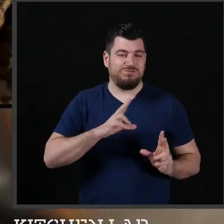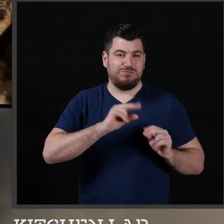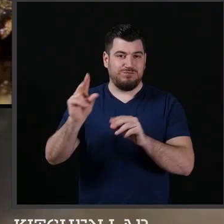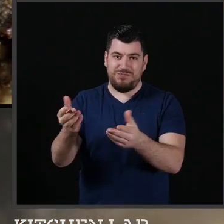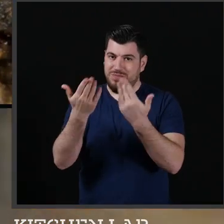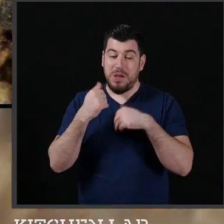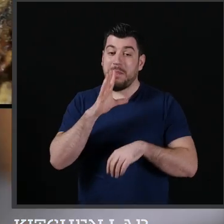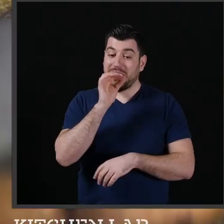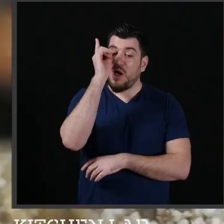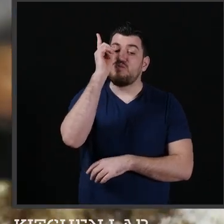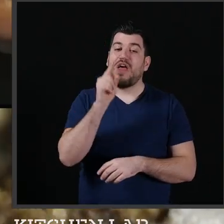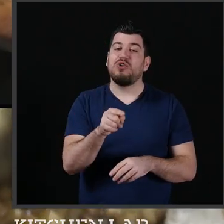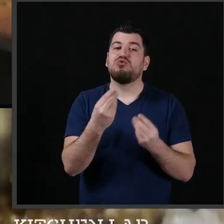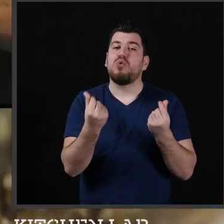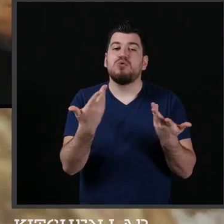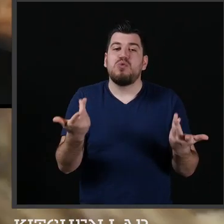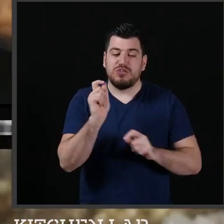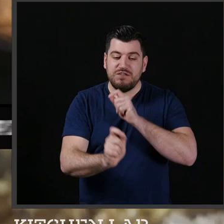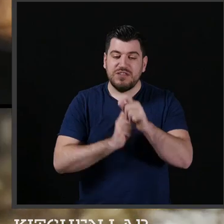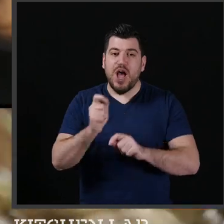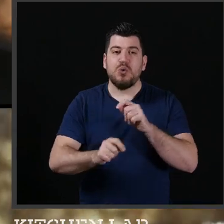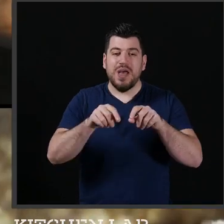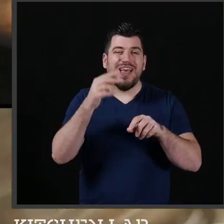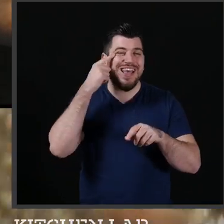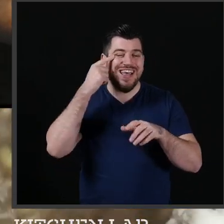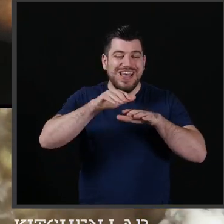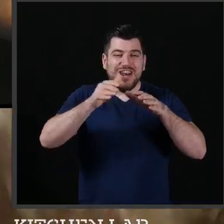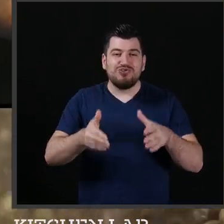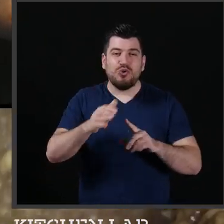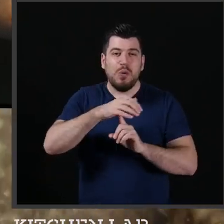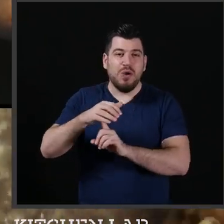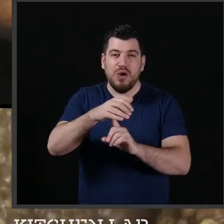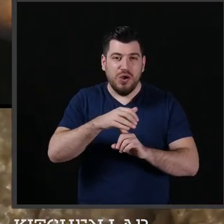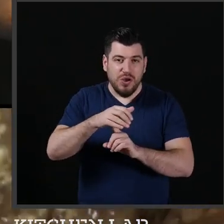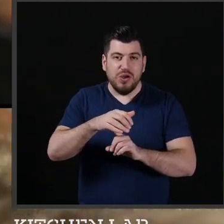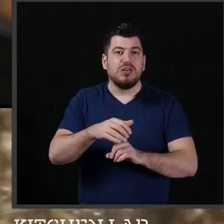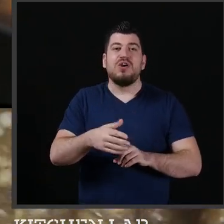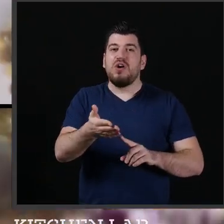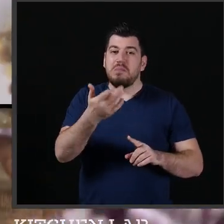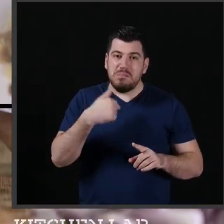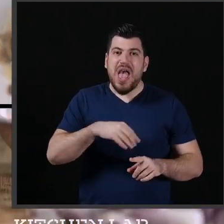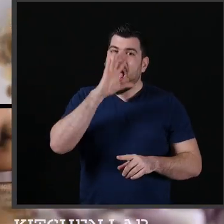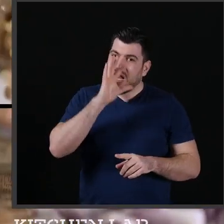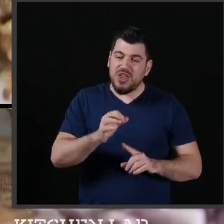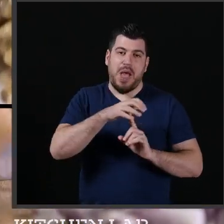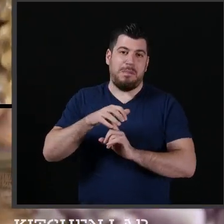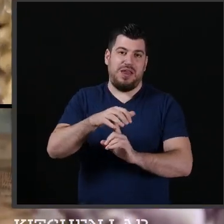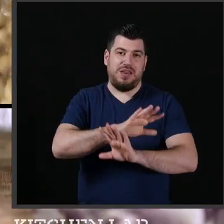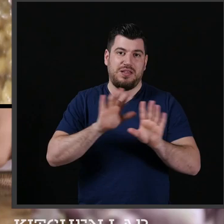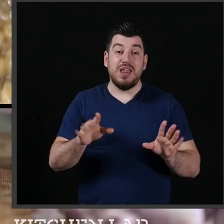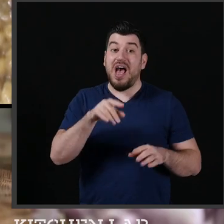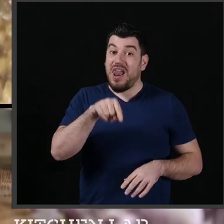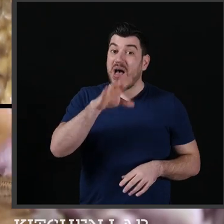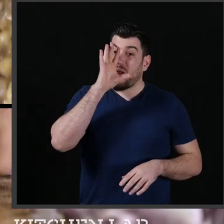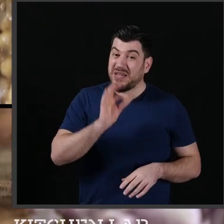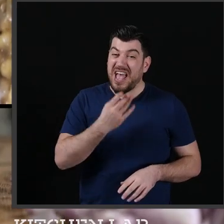το μοναδικό τρόπο που φτιάχνουμε ριζότο μανιταριών. Χωρίς αποξεναμένα μανιτάρια, χωρίς ακριβά μανιτάρια, αλλά με όλη την πραγματική